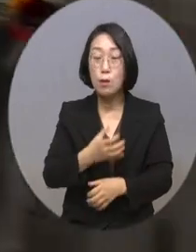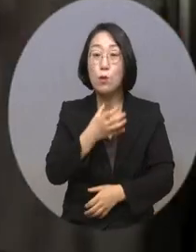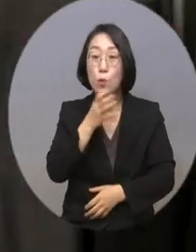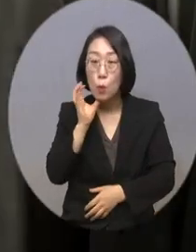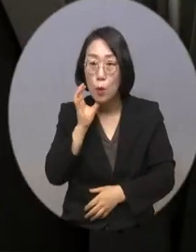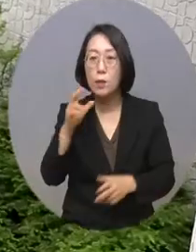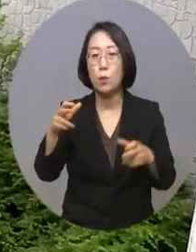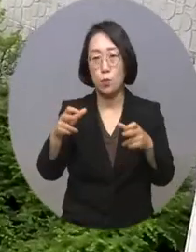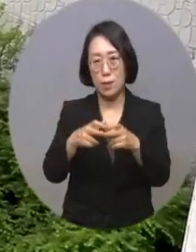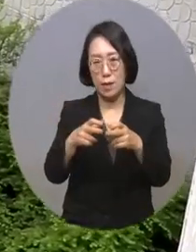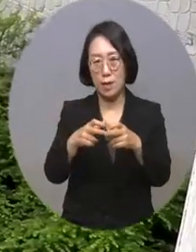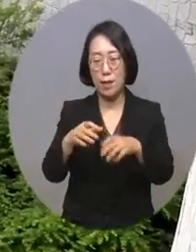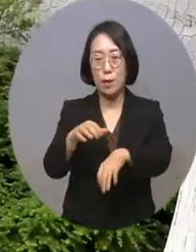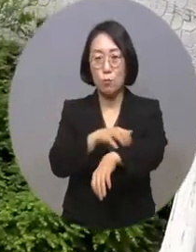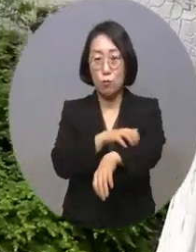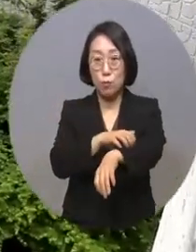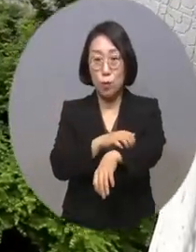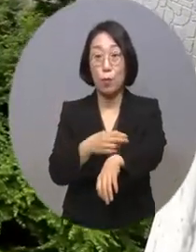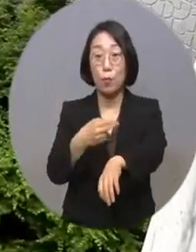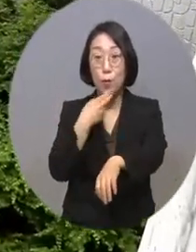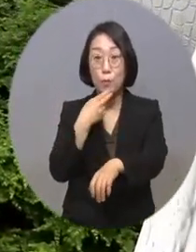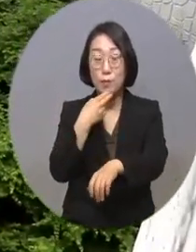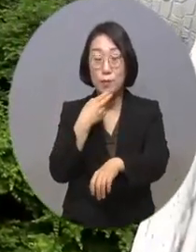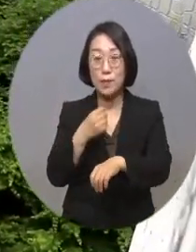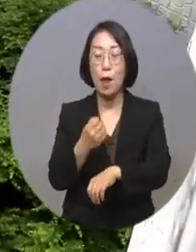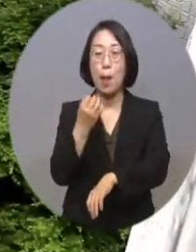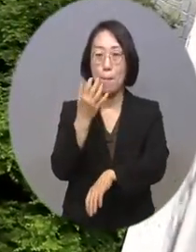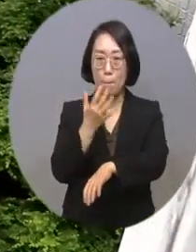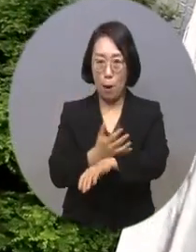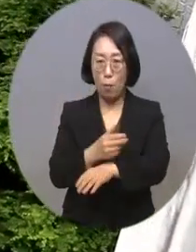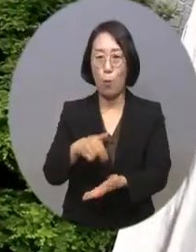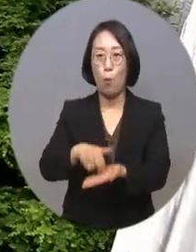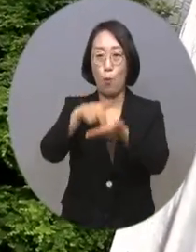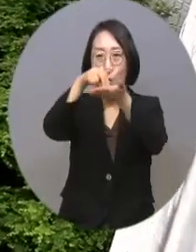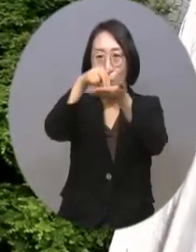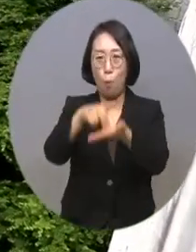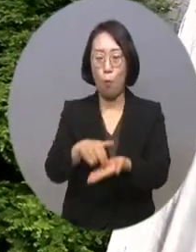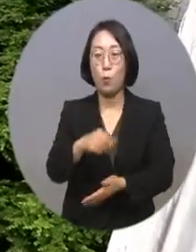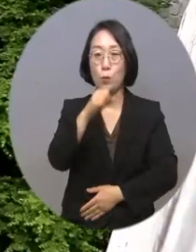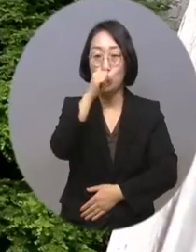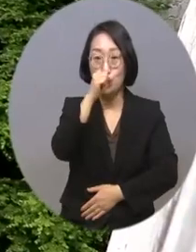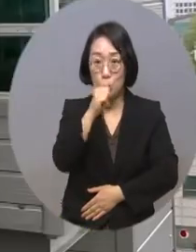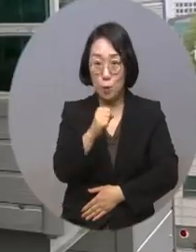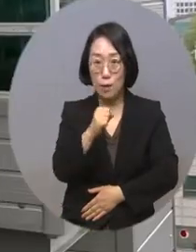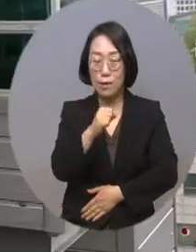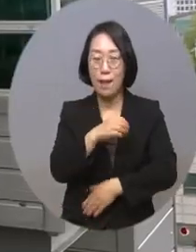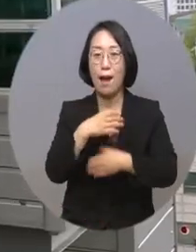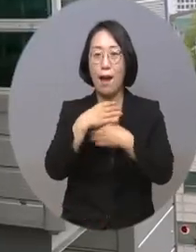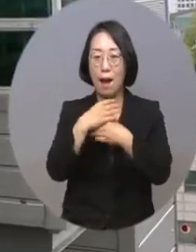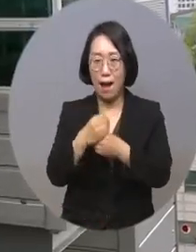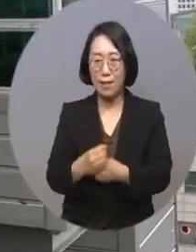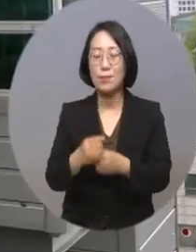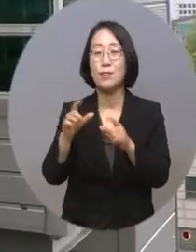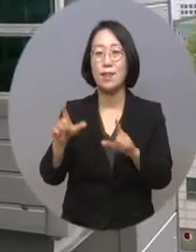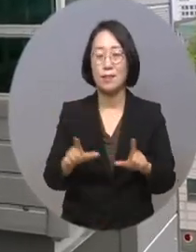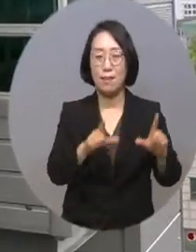등이 불편을 겪어왔으나 이제는 이동이 자유롭고 편해져 안전한